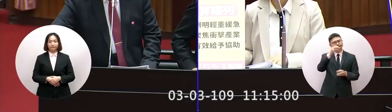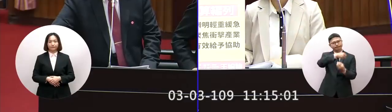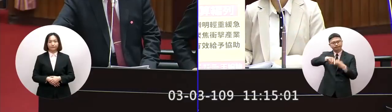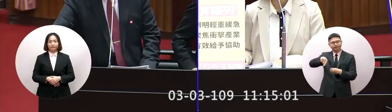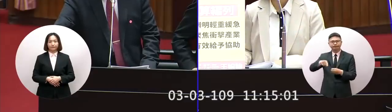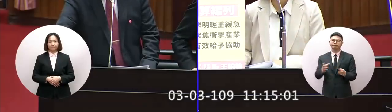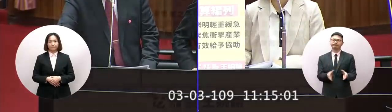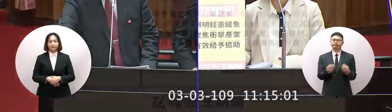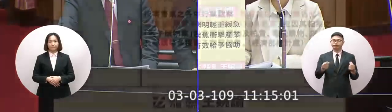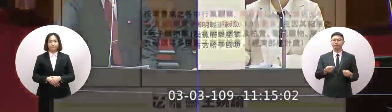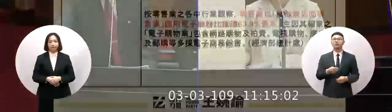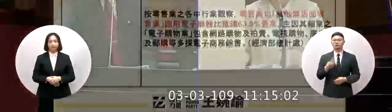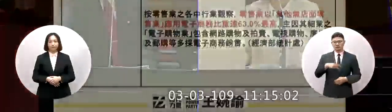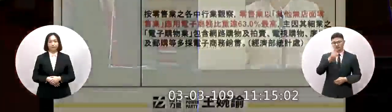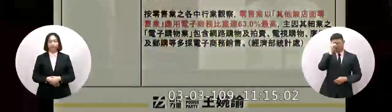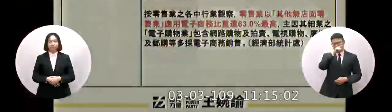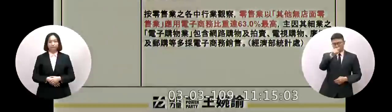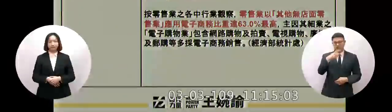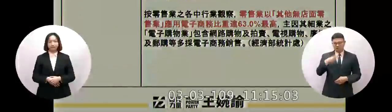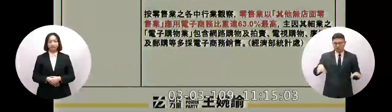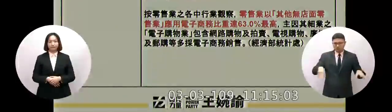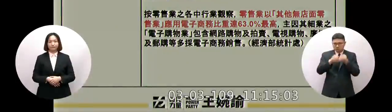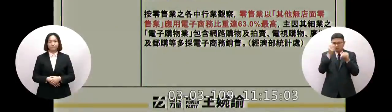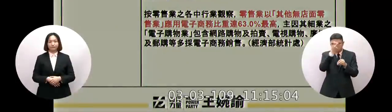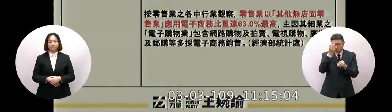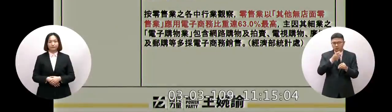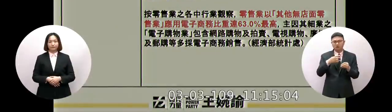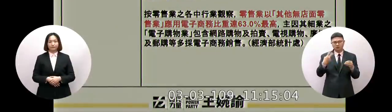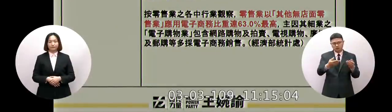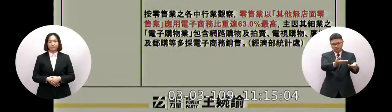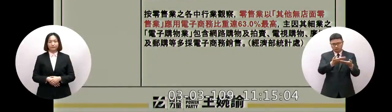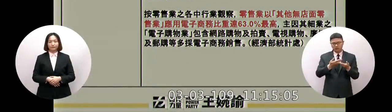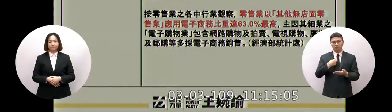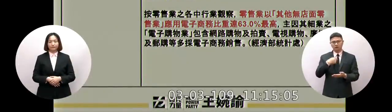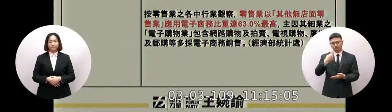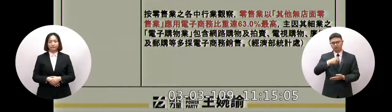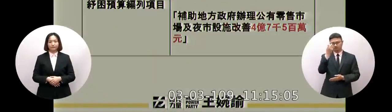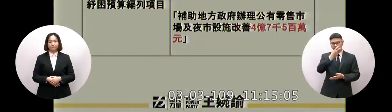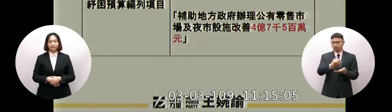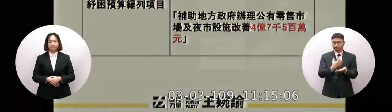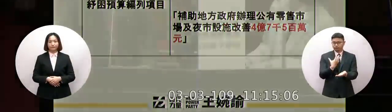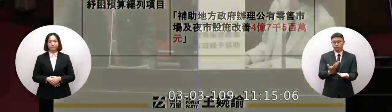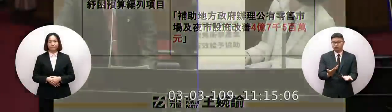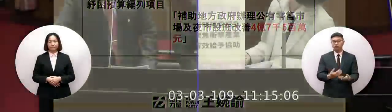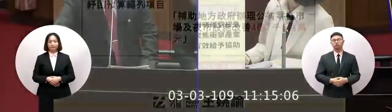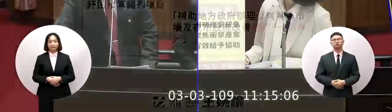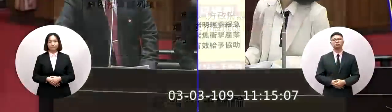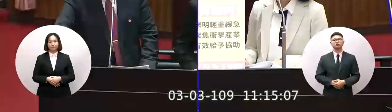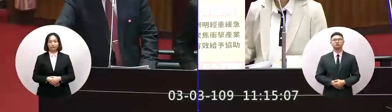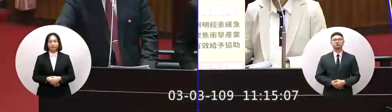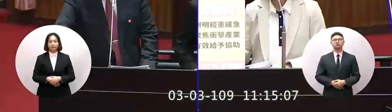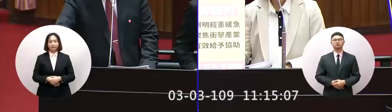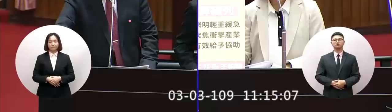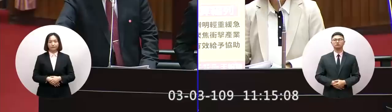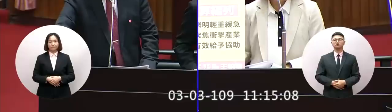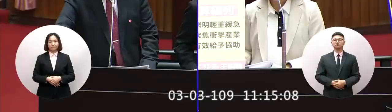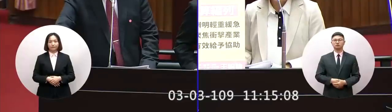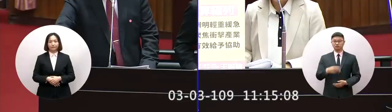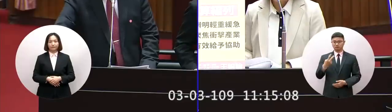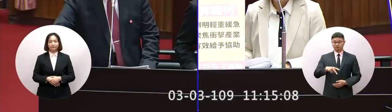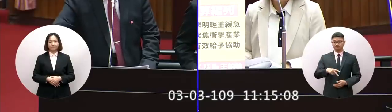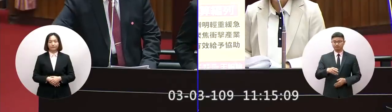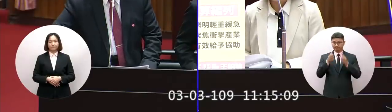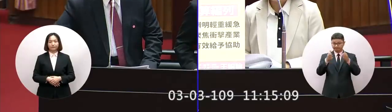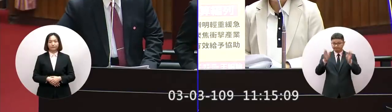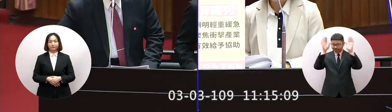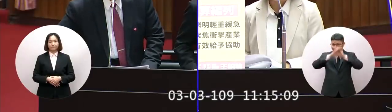后就是再整合，或者是更精确的去审视和检视给我们，再跟我们提出说明，会是一个很可行的方式。那同样的就是一样提到这